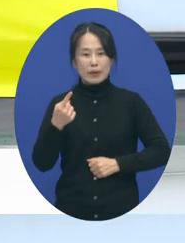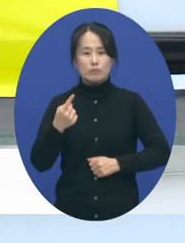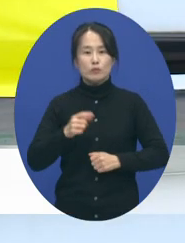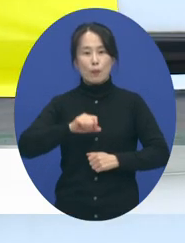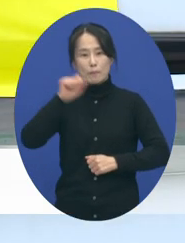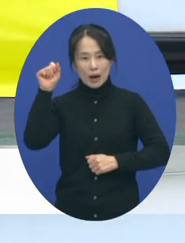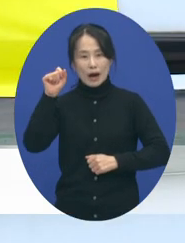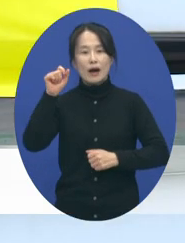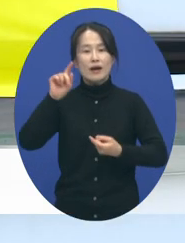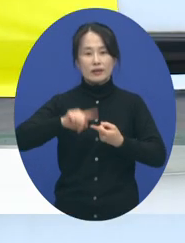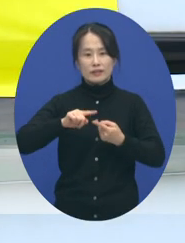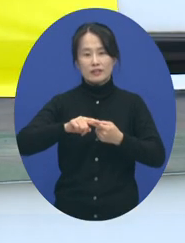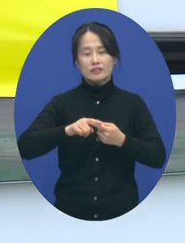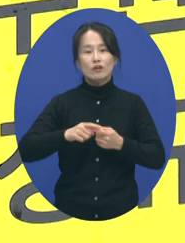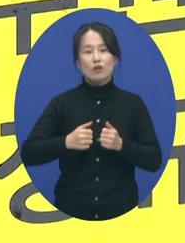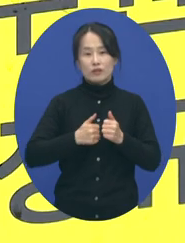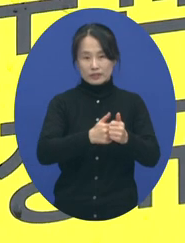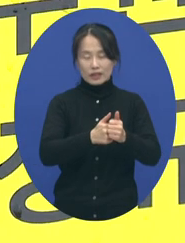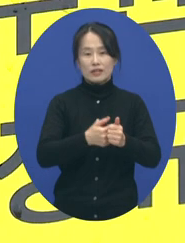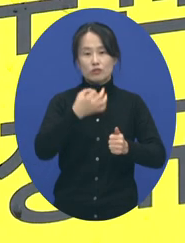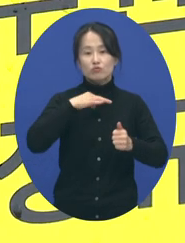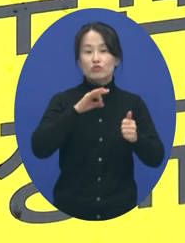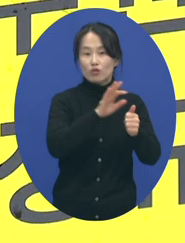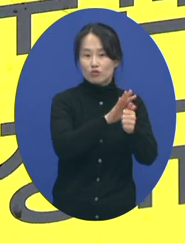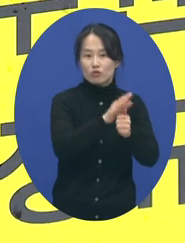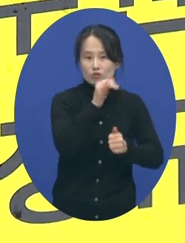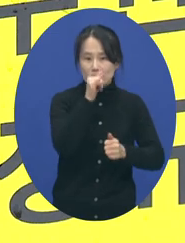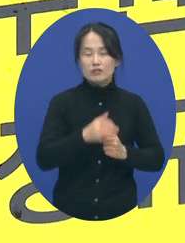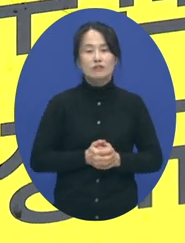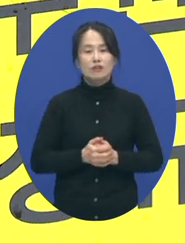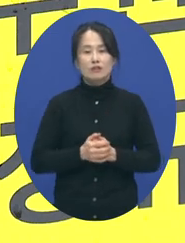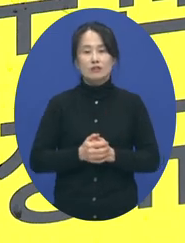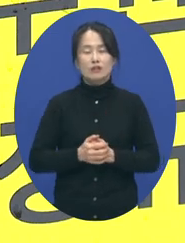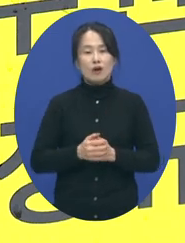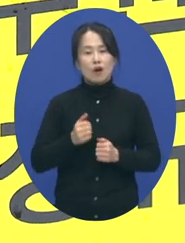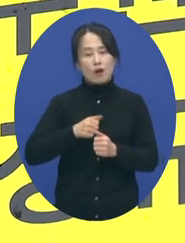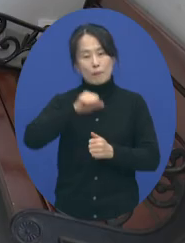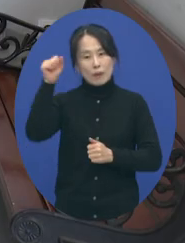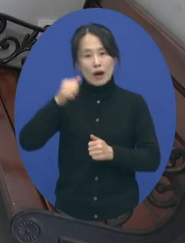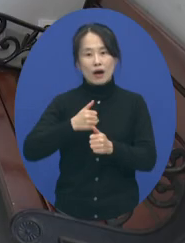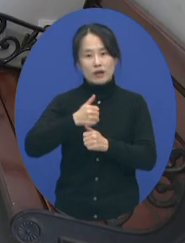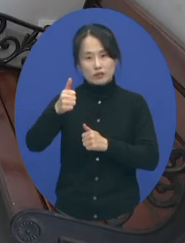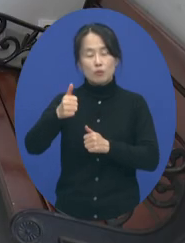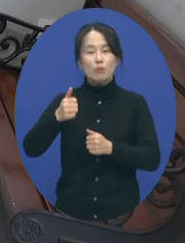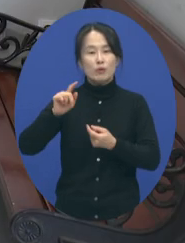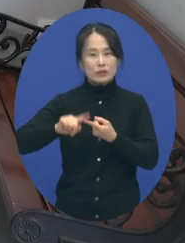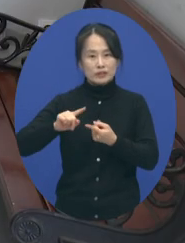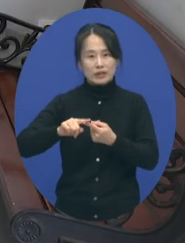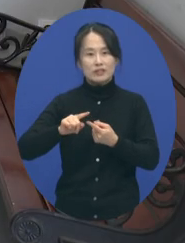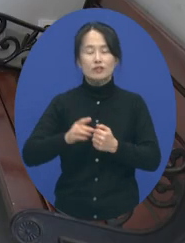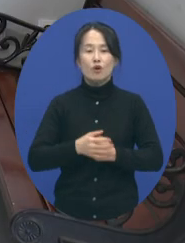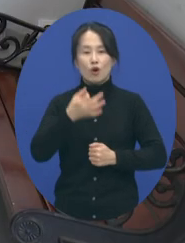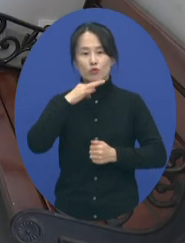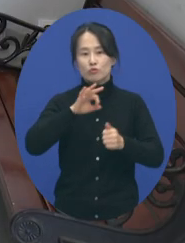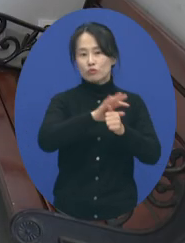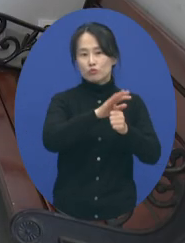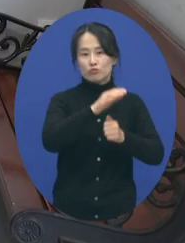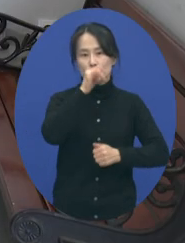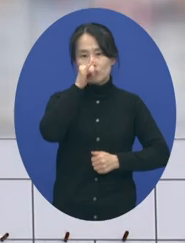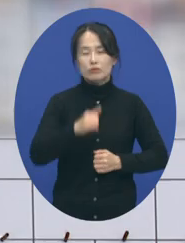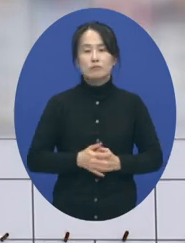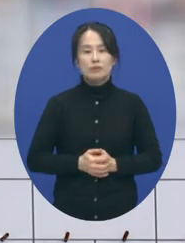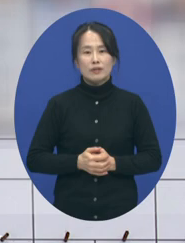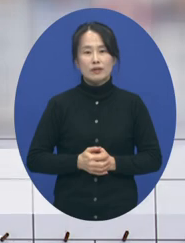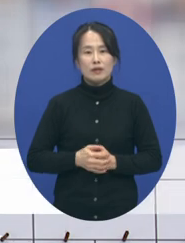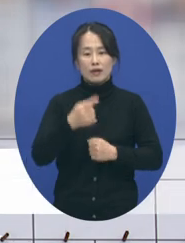성과에 따라 이윤을 지급합니다. 운영 수익을 도가 거둔 뒤 성과에 따라 업체의 분배, 공적 관리를 강화한 겁니다.